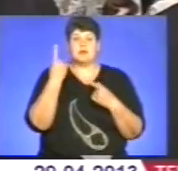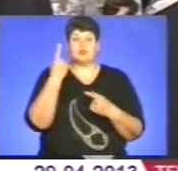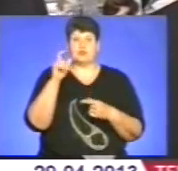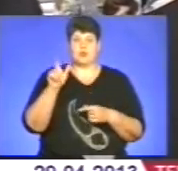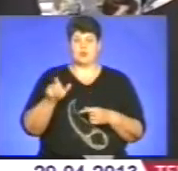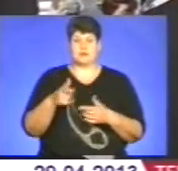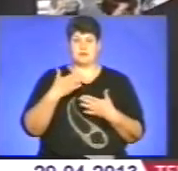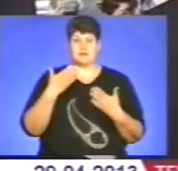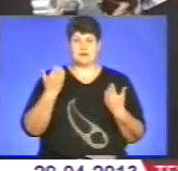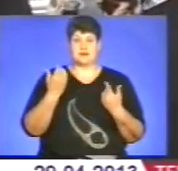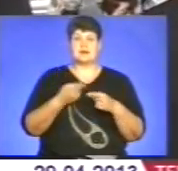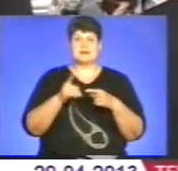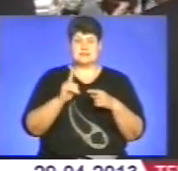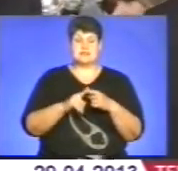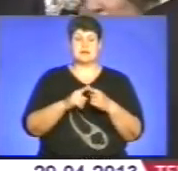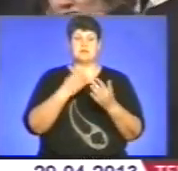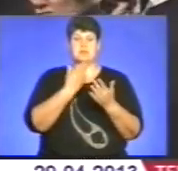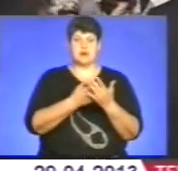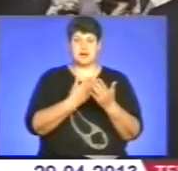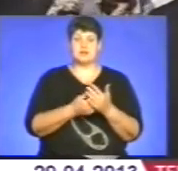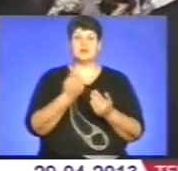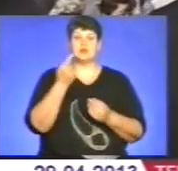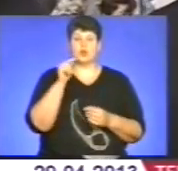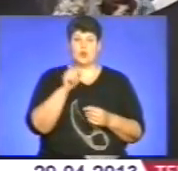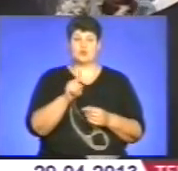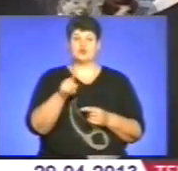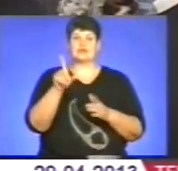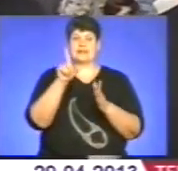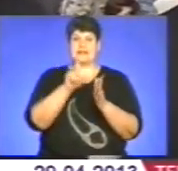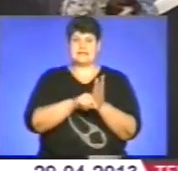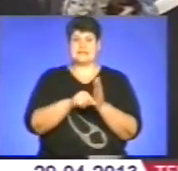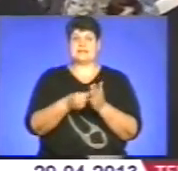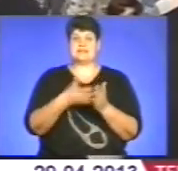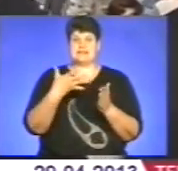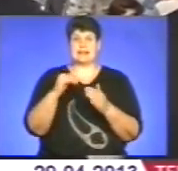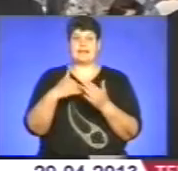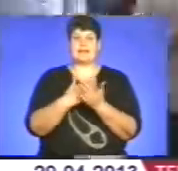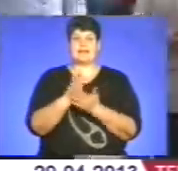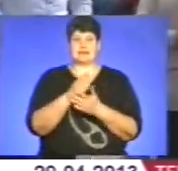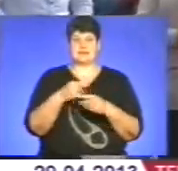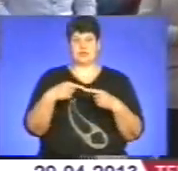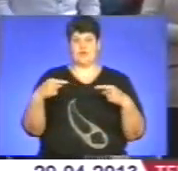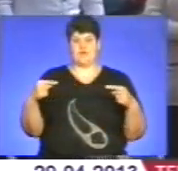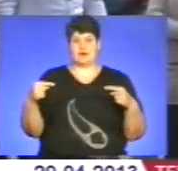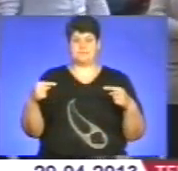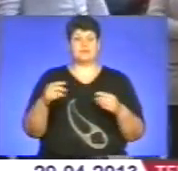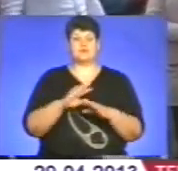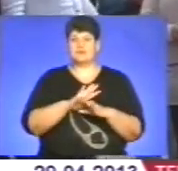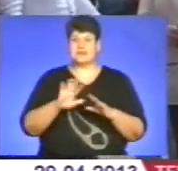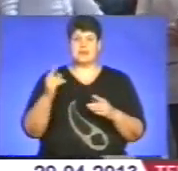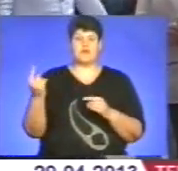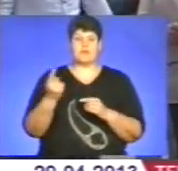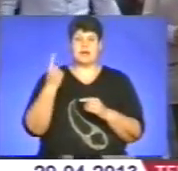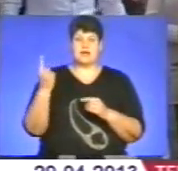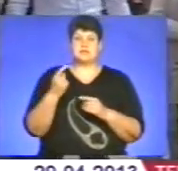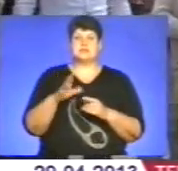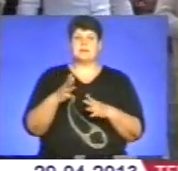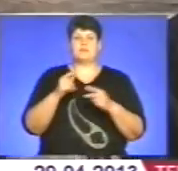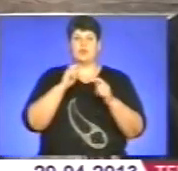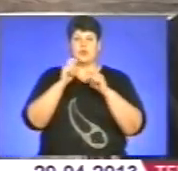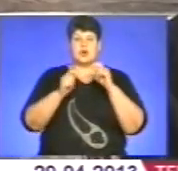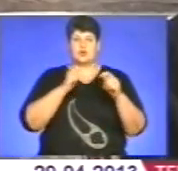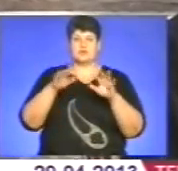якраз яскраве свідчення того, що тут низькі ціни і якісні товари. Уже не вперше під час ярмаркування подарунки